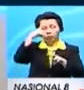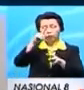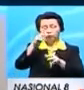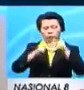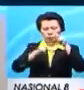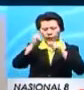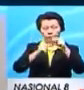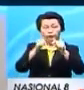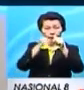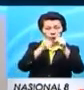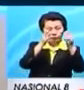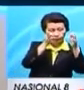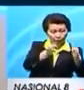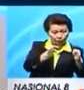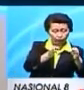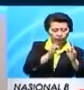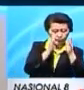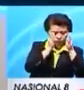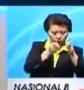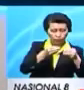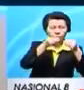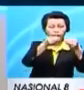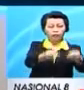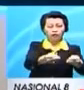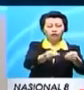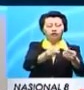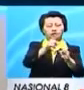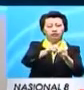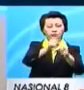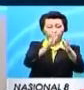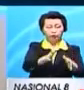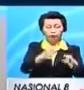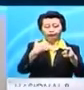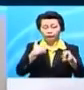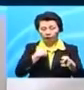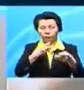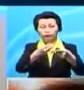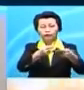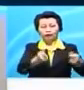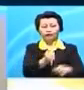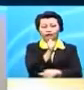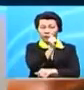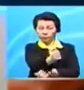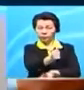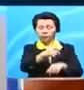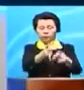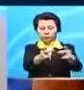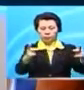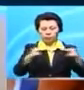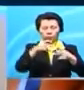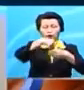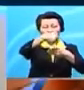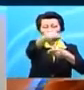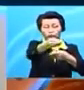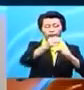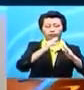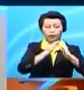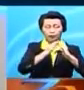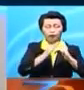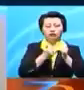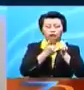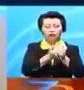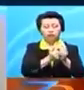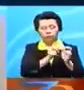pembinaan fasa pertama, keutamaan akan diberi kepada peserta yang memiliki tanah sendiri di kawasan luar bandar.